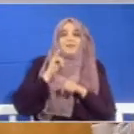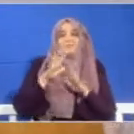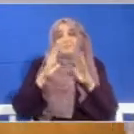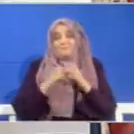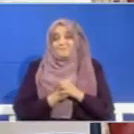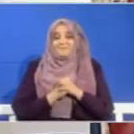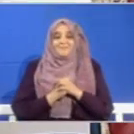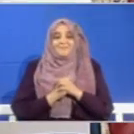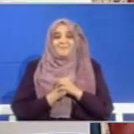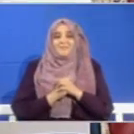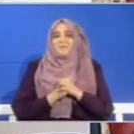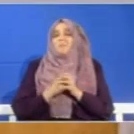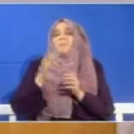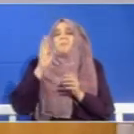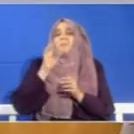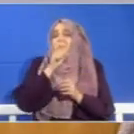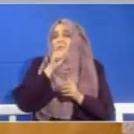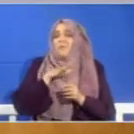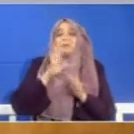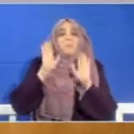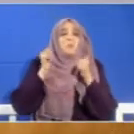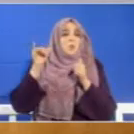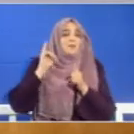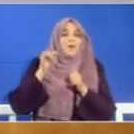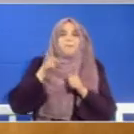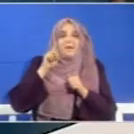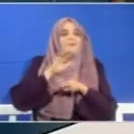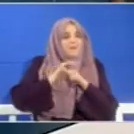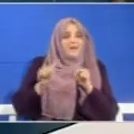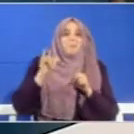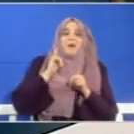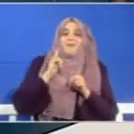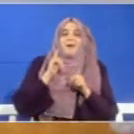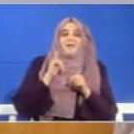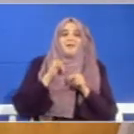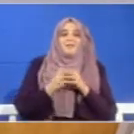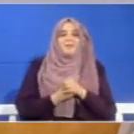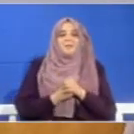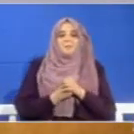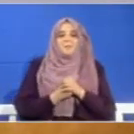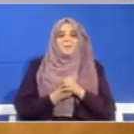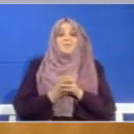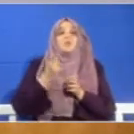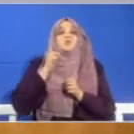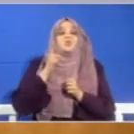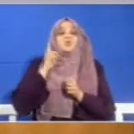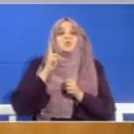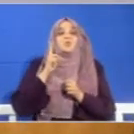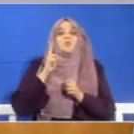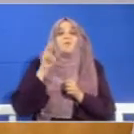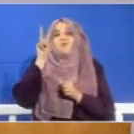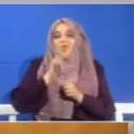والسلام، فيعني لم يكن محتاجا إلى مس الطيب، ومع ذلك كان يمس الطيب، كان يتطيب خاصة يوم